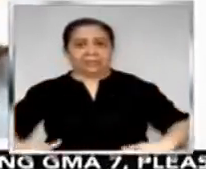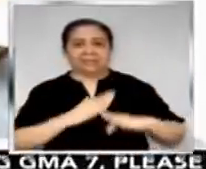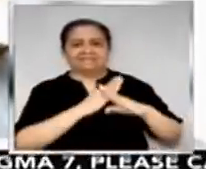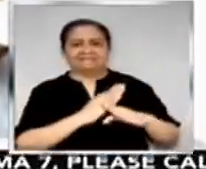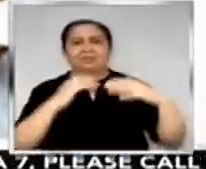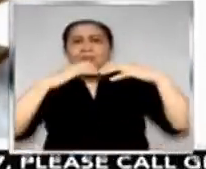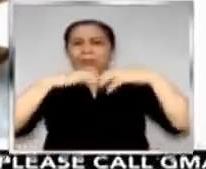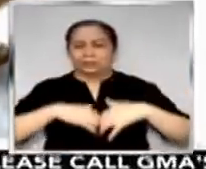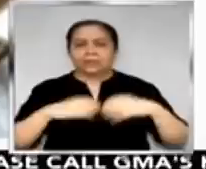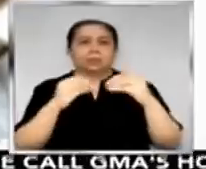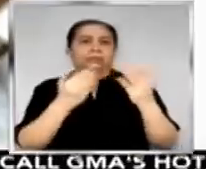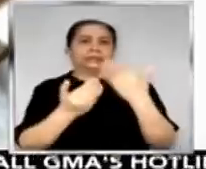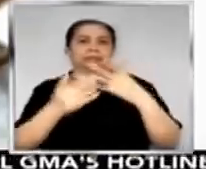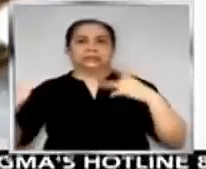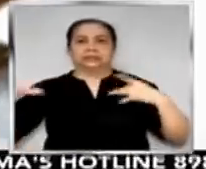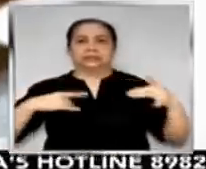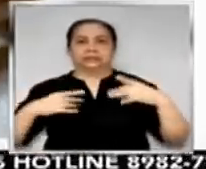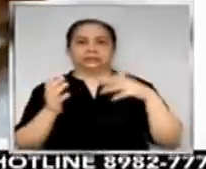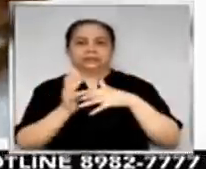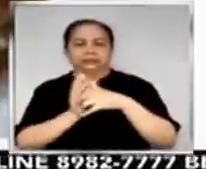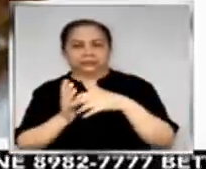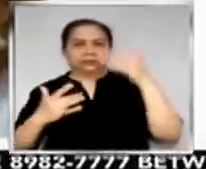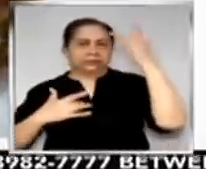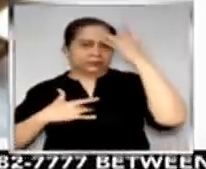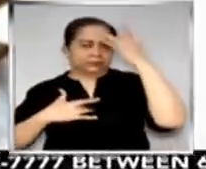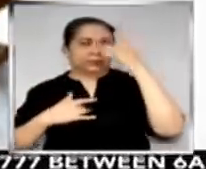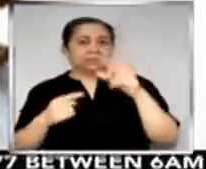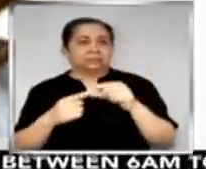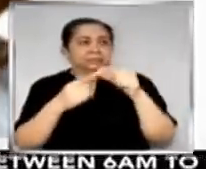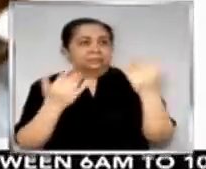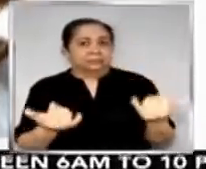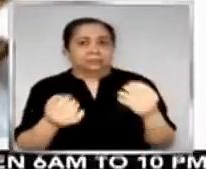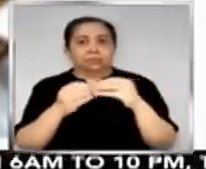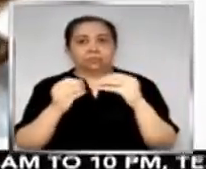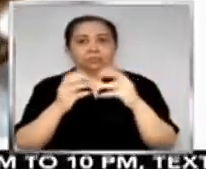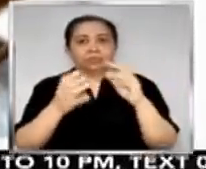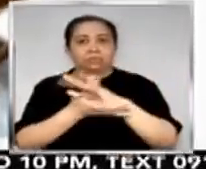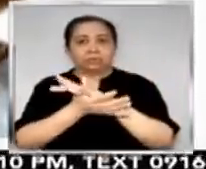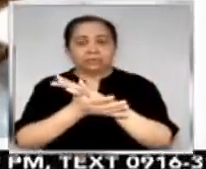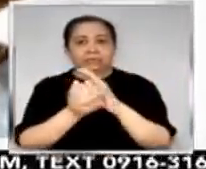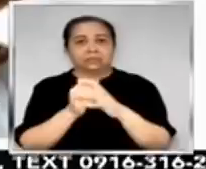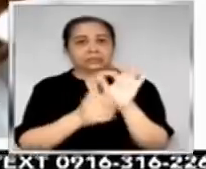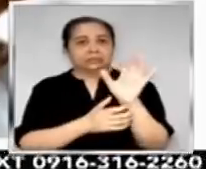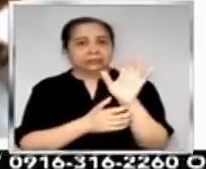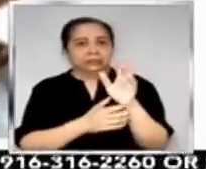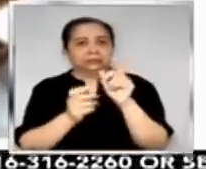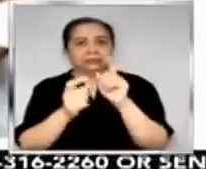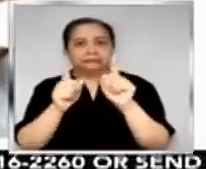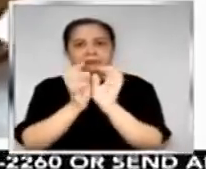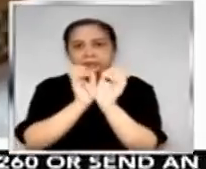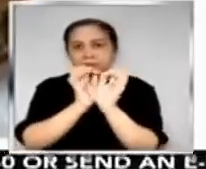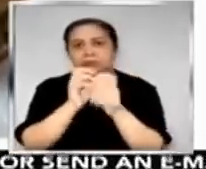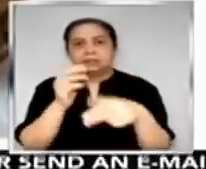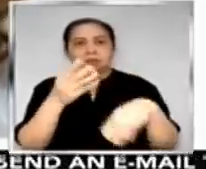madaling magkasakit. Lalo na itong presence ng ating COVID-19 variants na highly